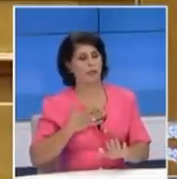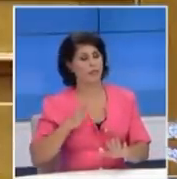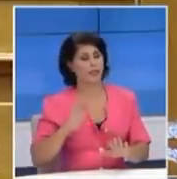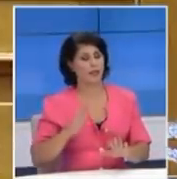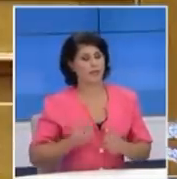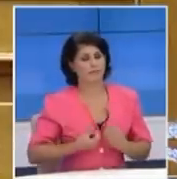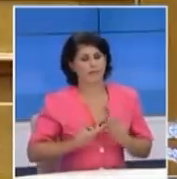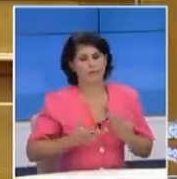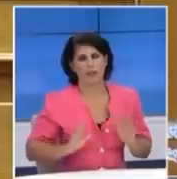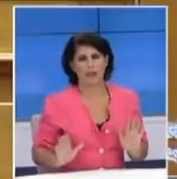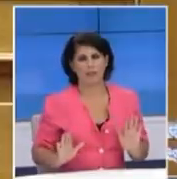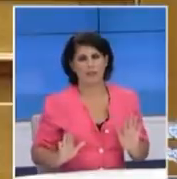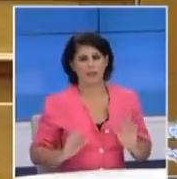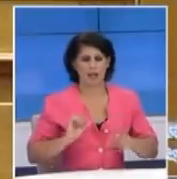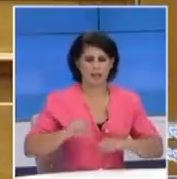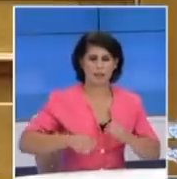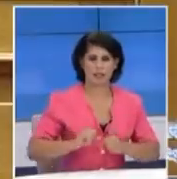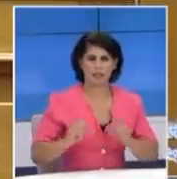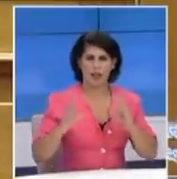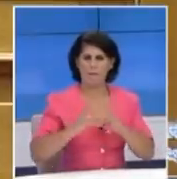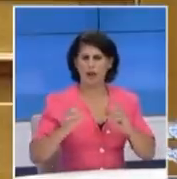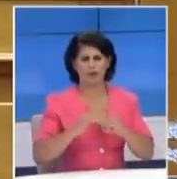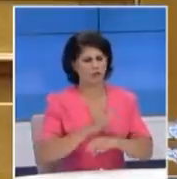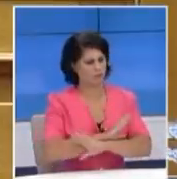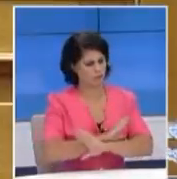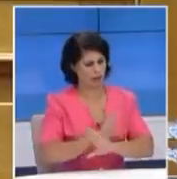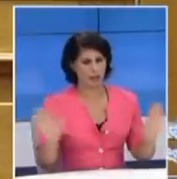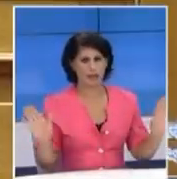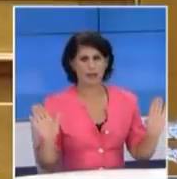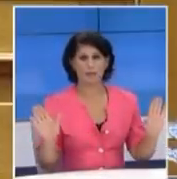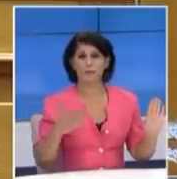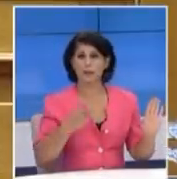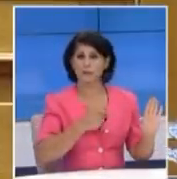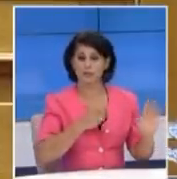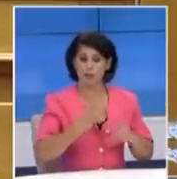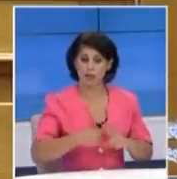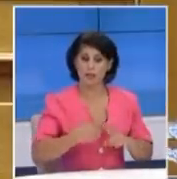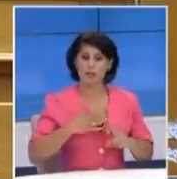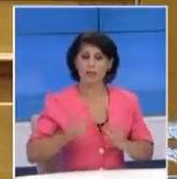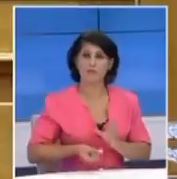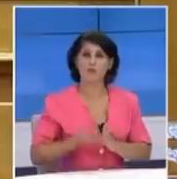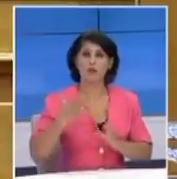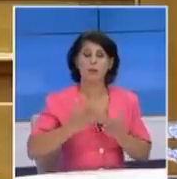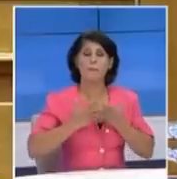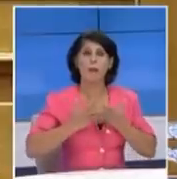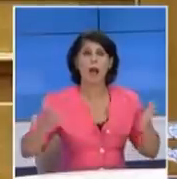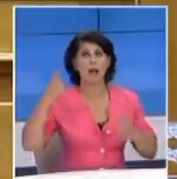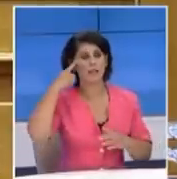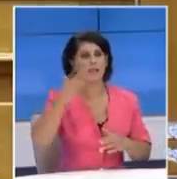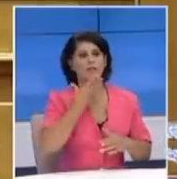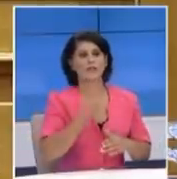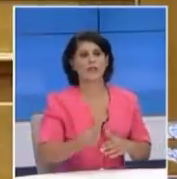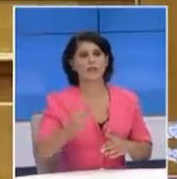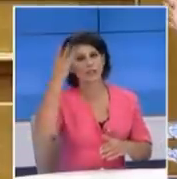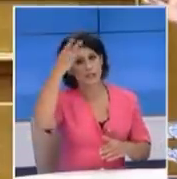καμία διάθεση να αντιπαλέψω ή να μαλώσω με κανέναν. Θεωρώ ότι η Ελλάς χρειάζεται μια νέα μεγάλη ιδέα, μια και λατρεύουν τον Βενιζέλο